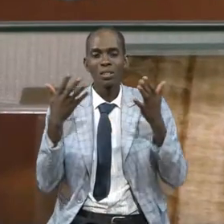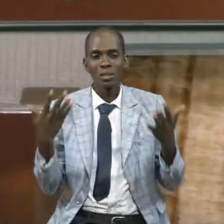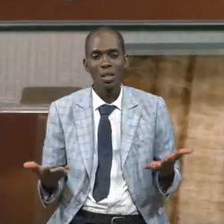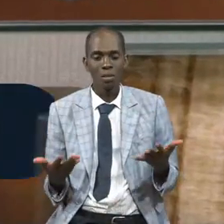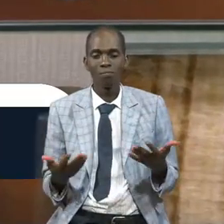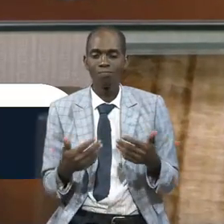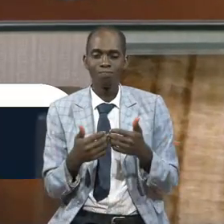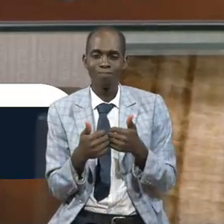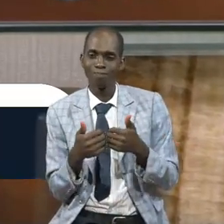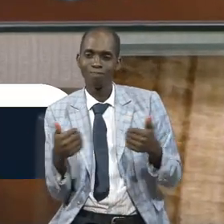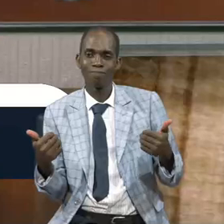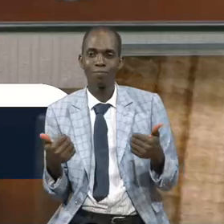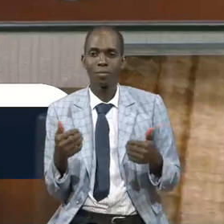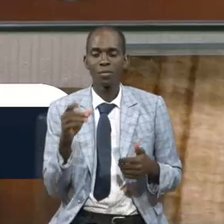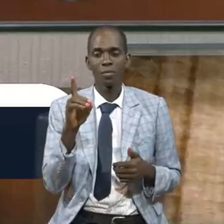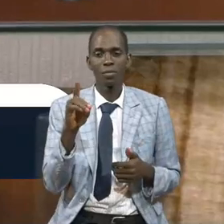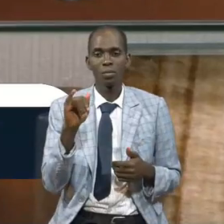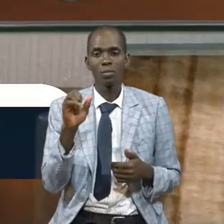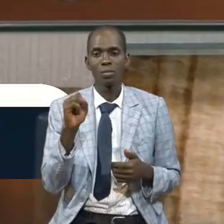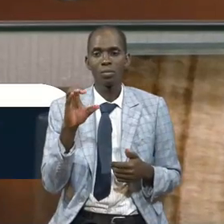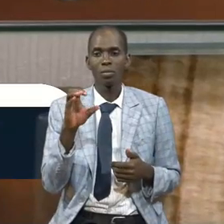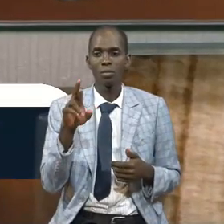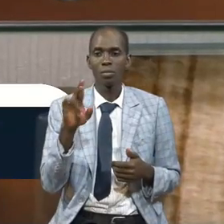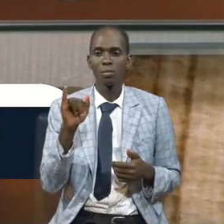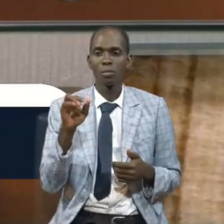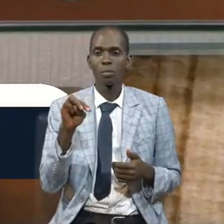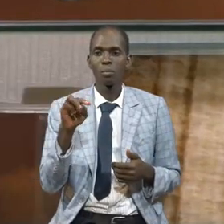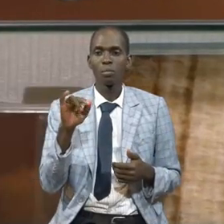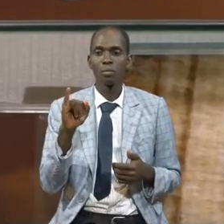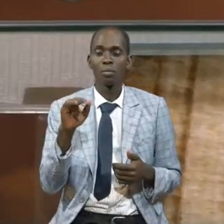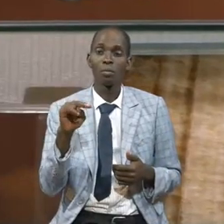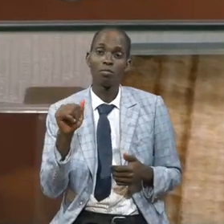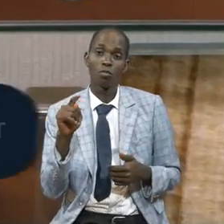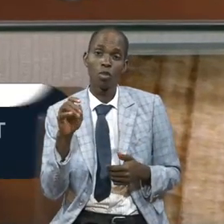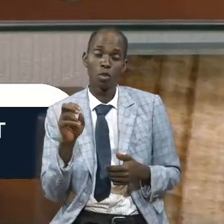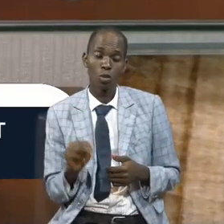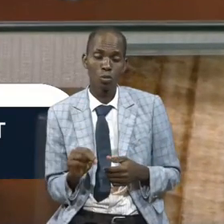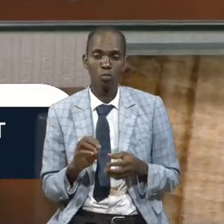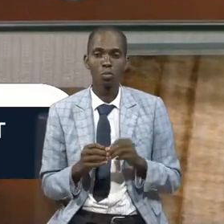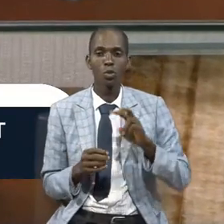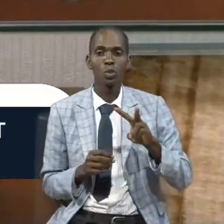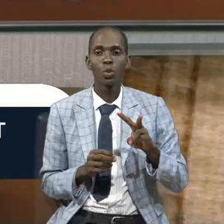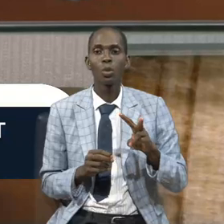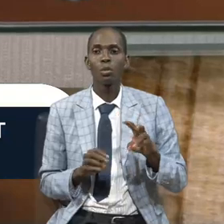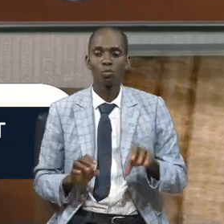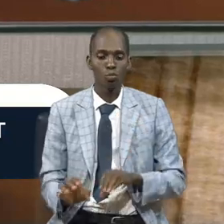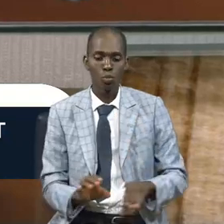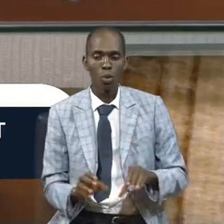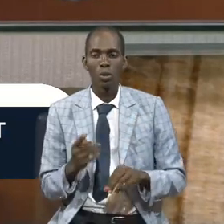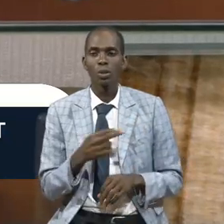discrimination. 2, c'est accomplir la loi royale sans